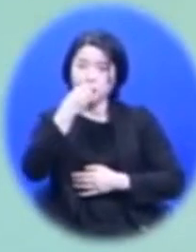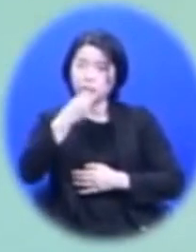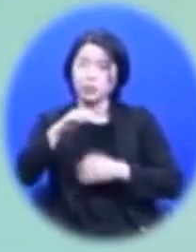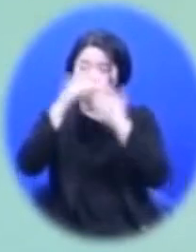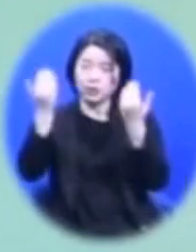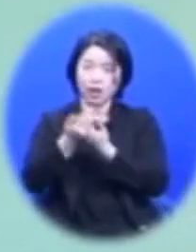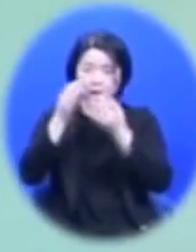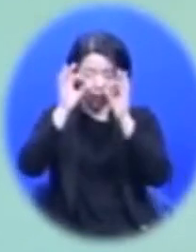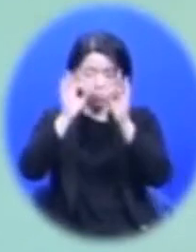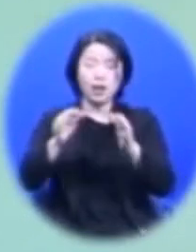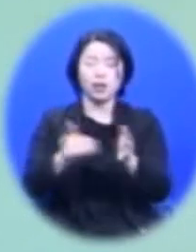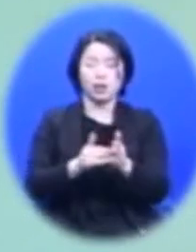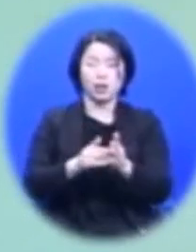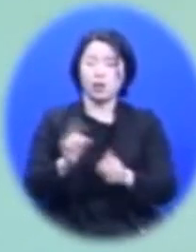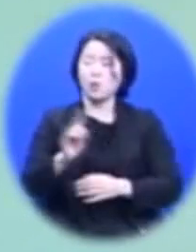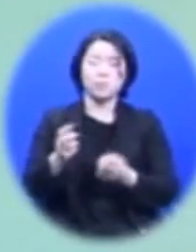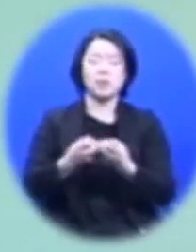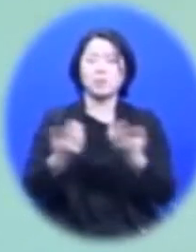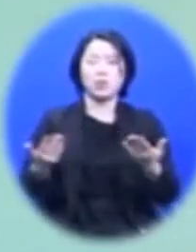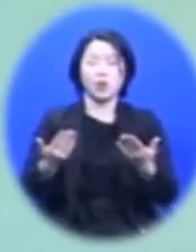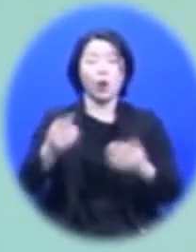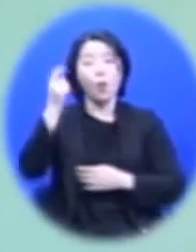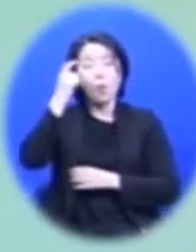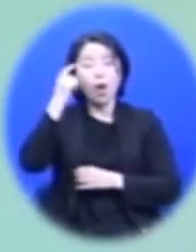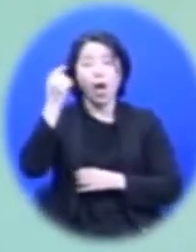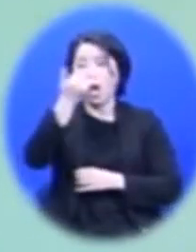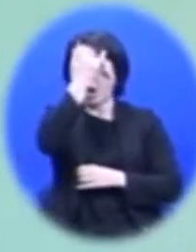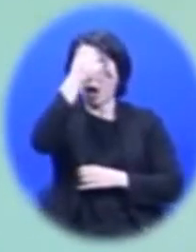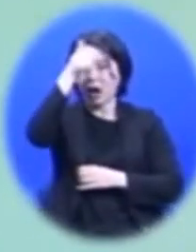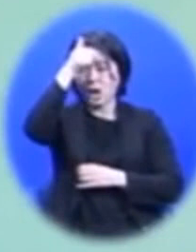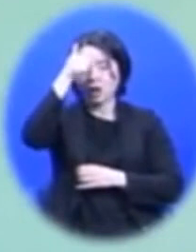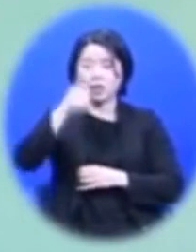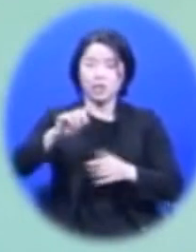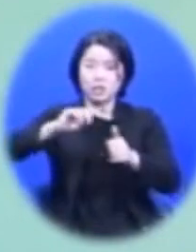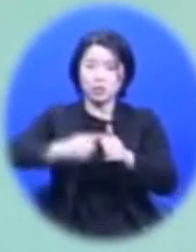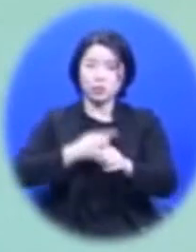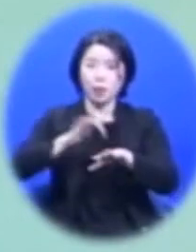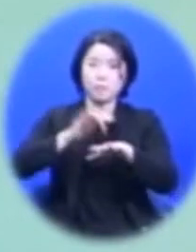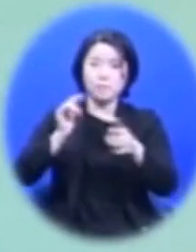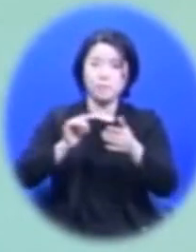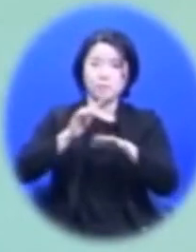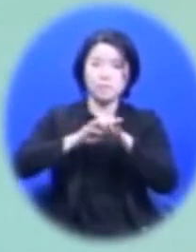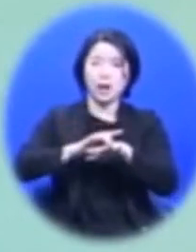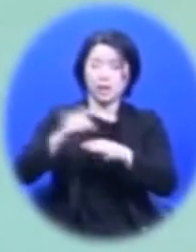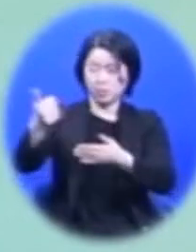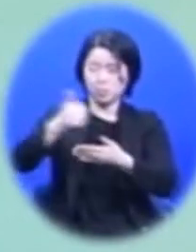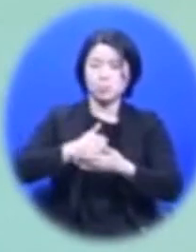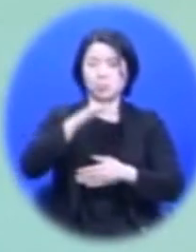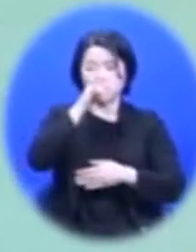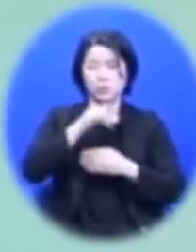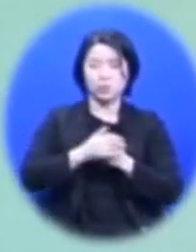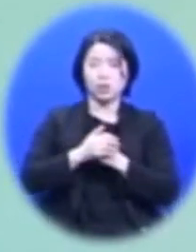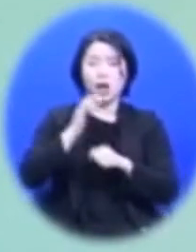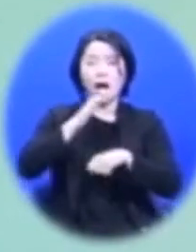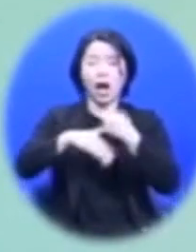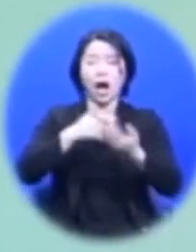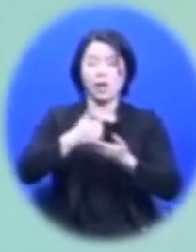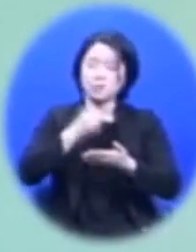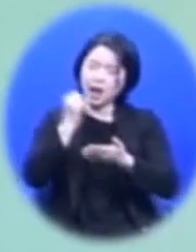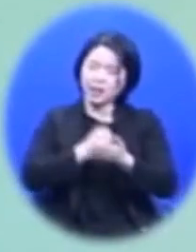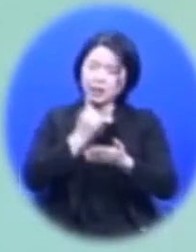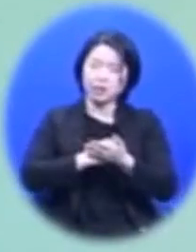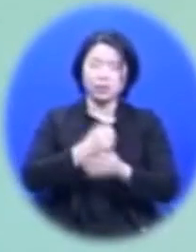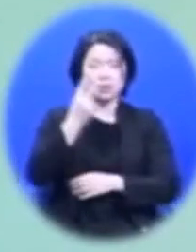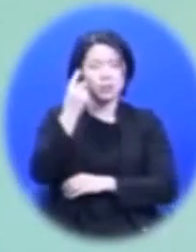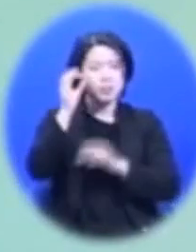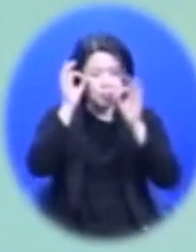어떻게 할 수가 없었어요. 왜? 아담과 하와 스스로가 마귀를 받아들였습니다. 하나님은 안타깝게